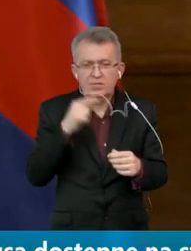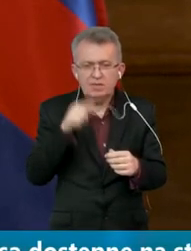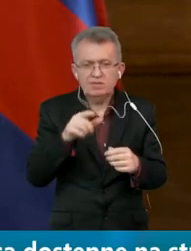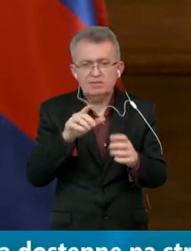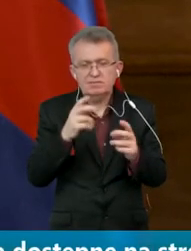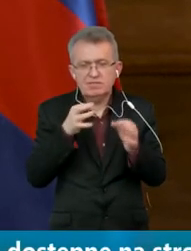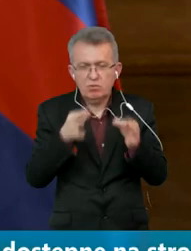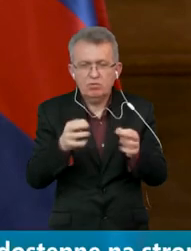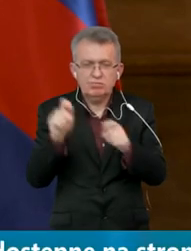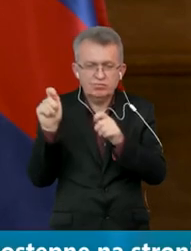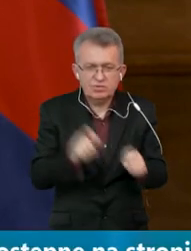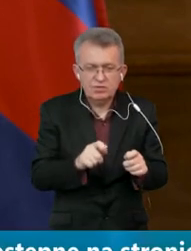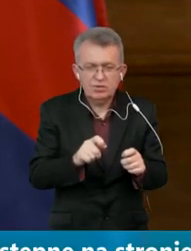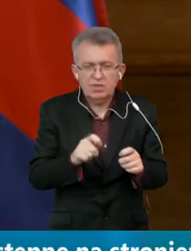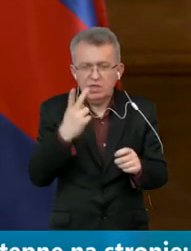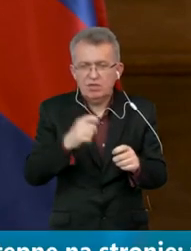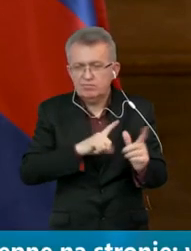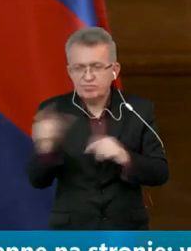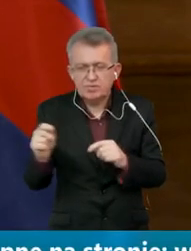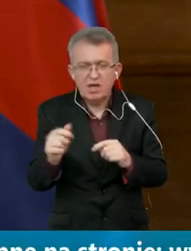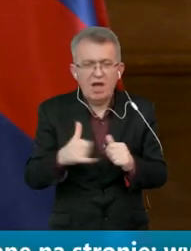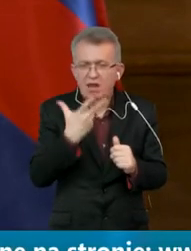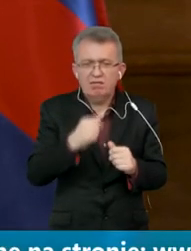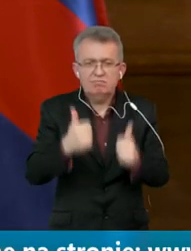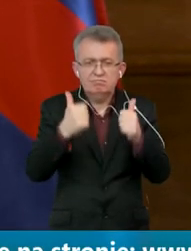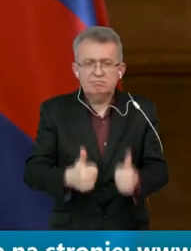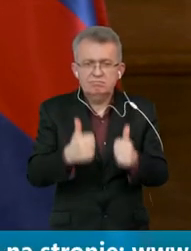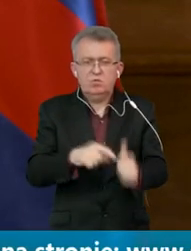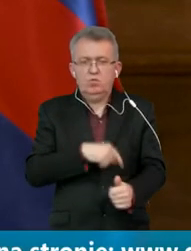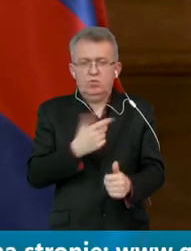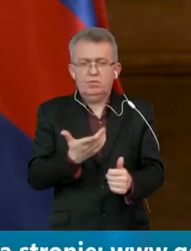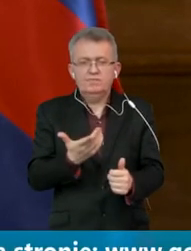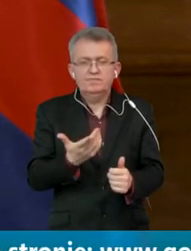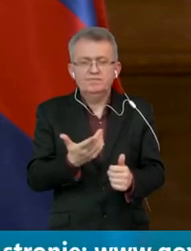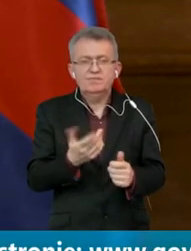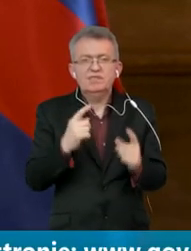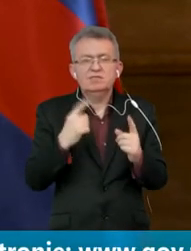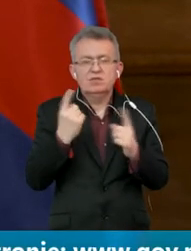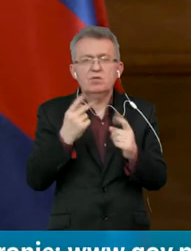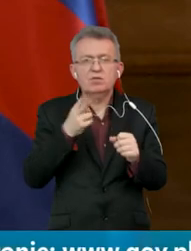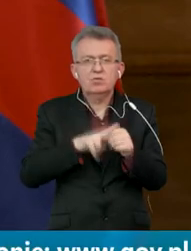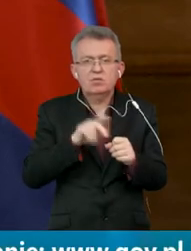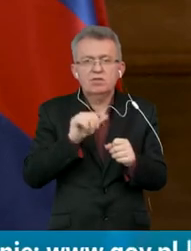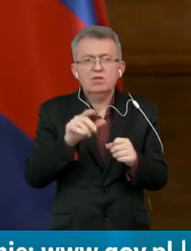samochody przyjeżdżały i odjeżdżały, a nie funkcjonowały. No, sytuacja, w